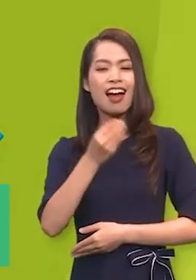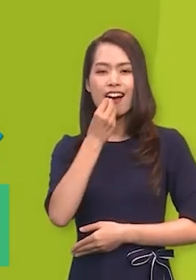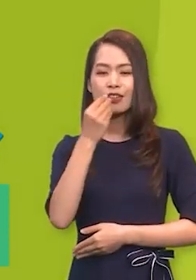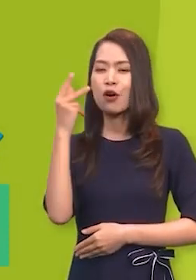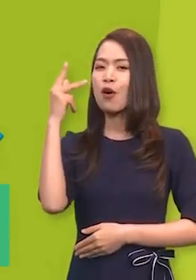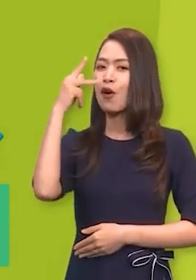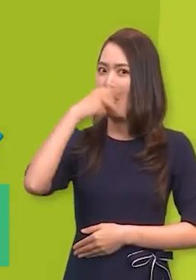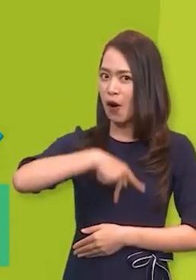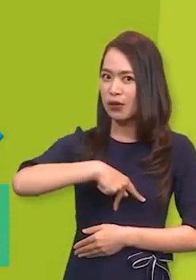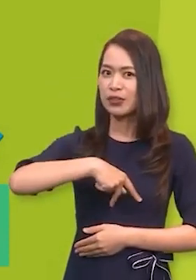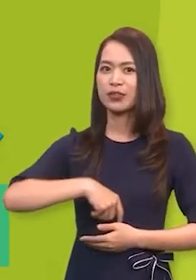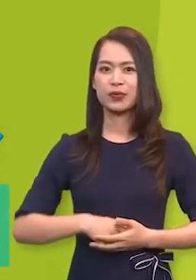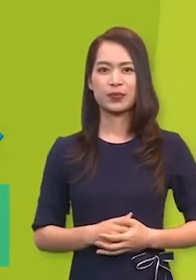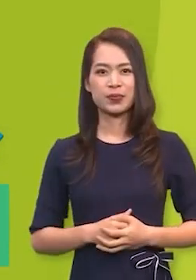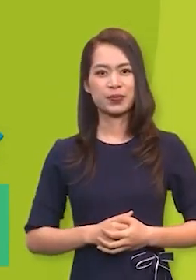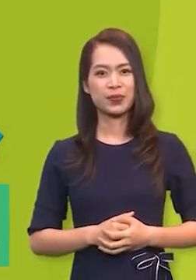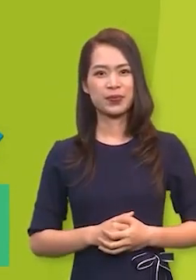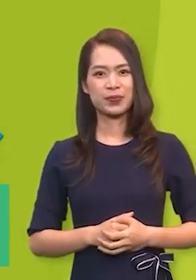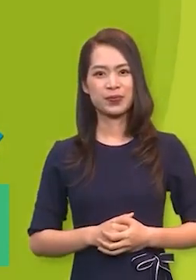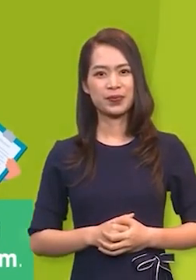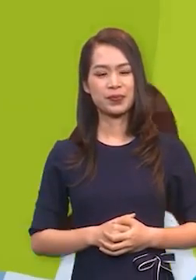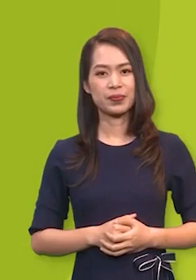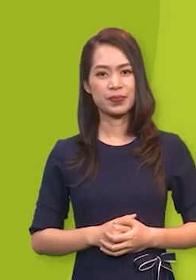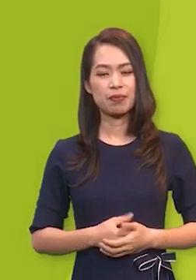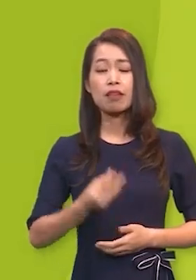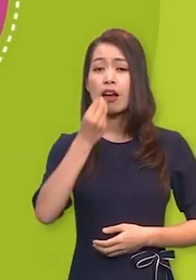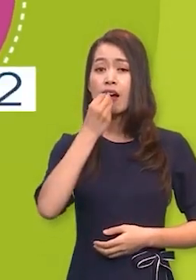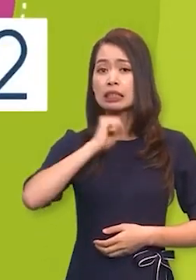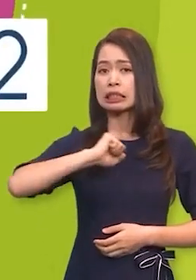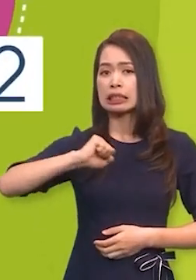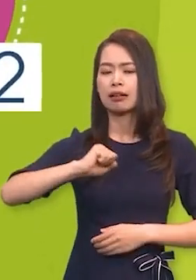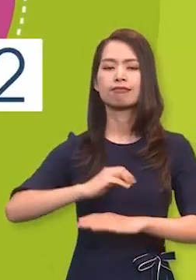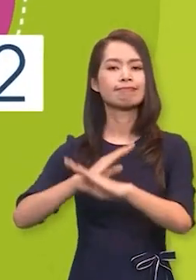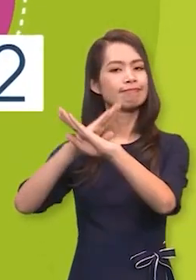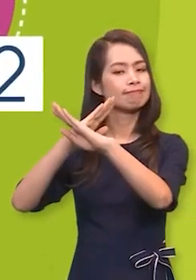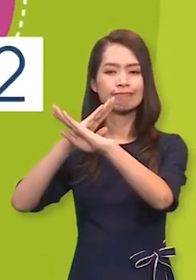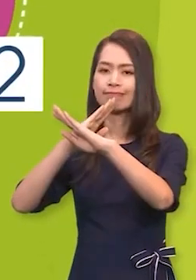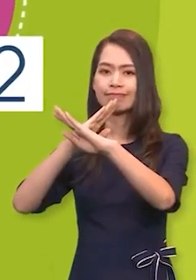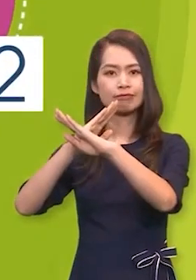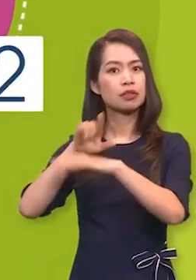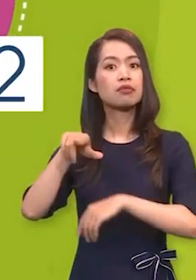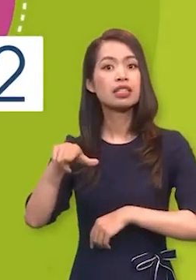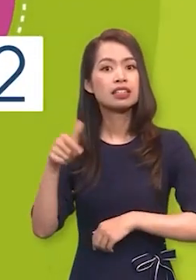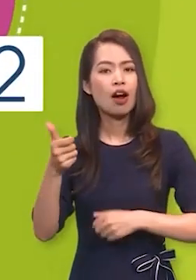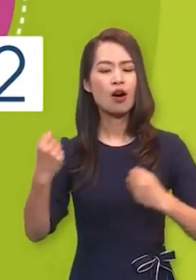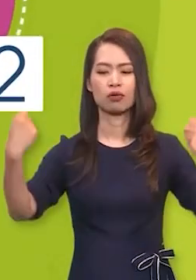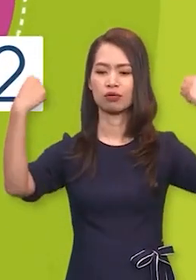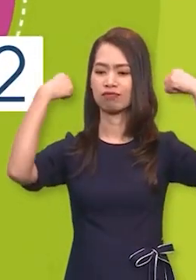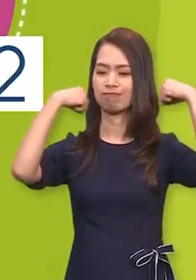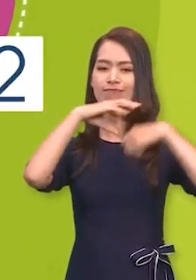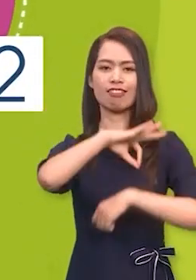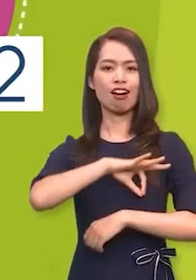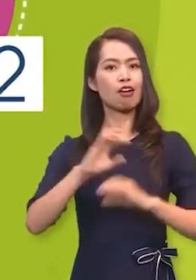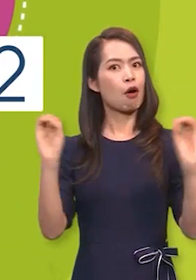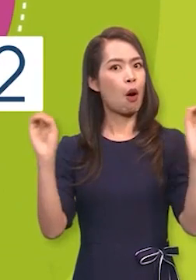dưỡng, vừa tạo sự ngon miệng, nhất là khi bà mẹ bị nghén. Tránh ăn các thực phẩm chế biến công nghiệp vì chúng thường chứa các